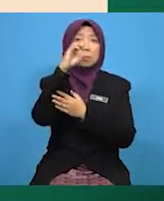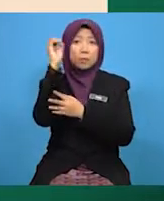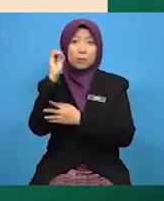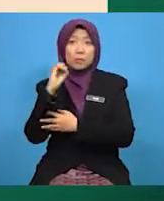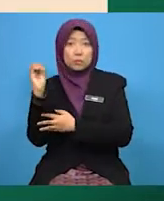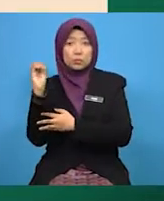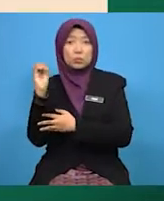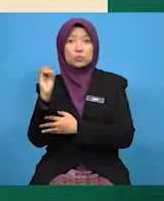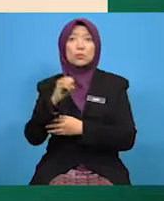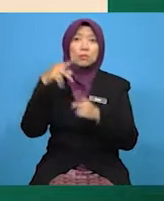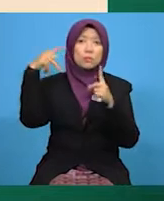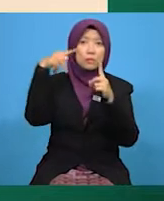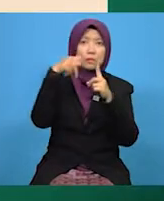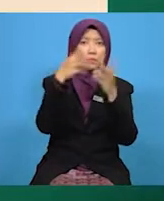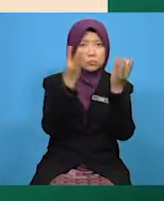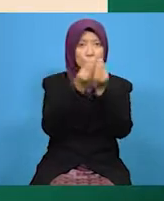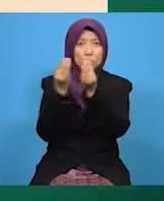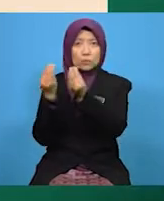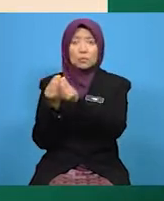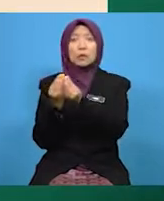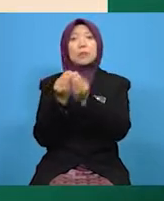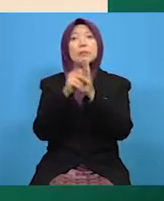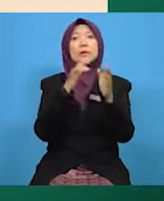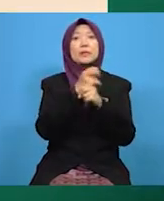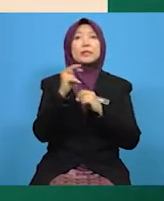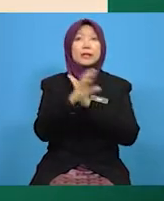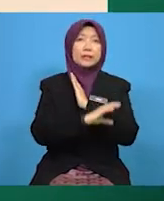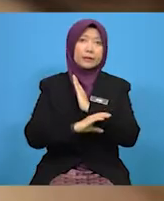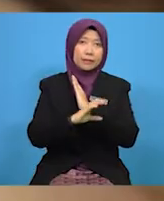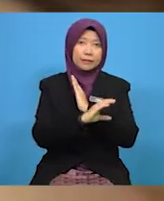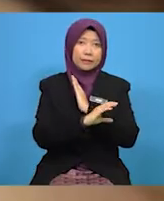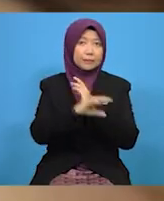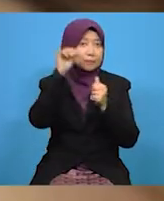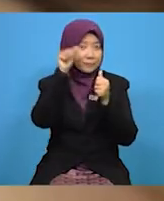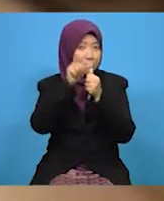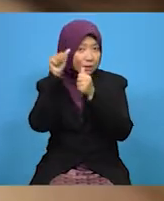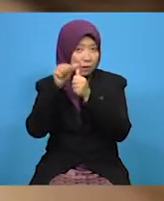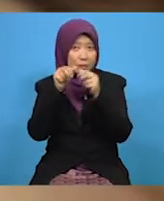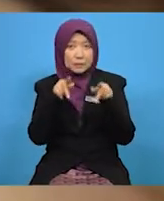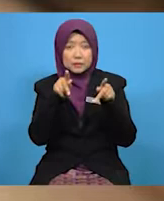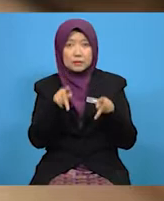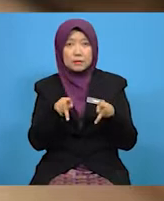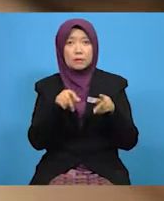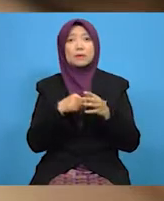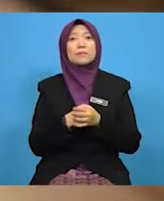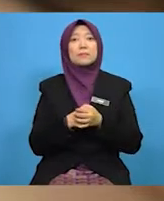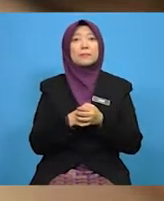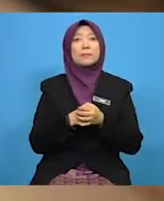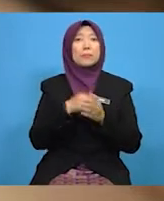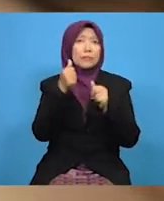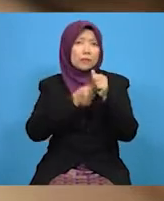13.95% kepada jumlah pendapatan negara. Ingat ya pelajar, setiap kali anda